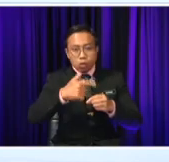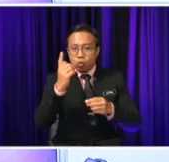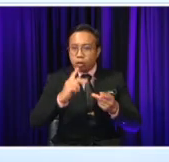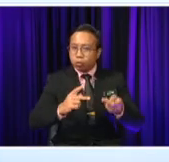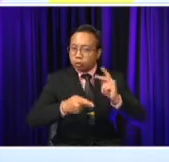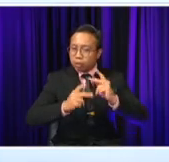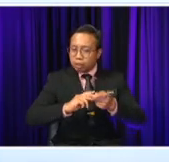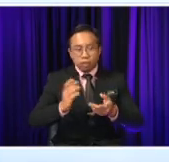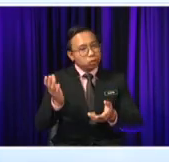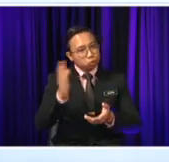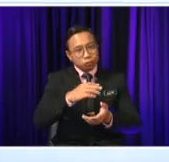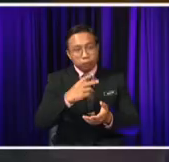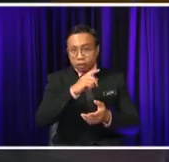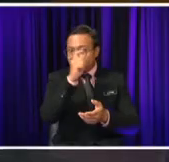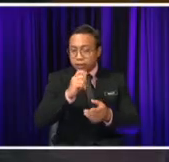jangan pening-pening